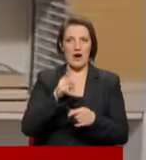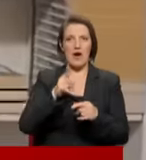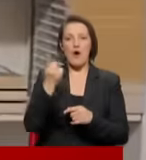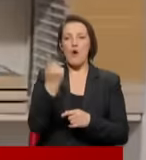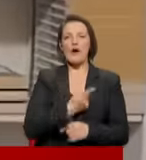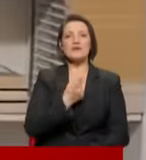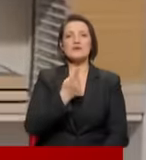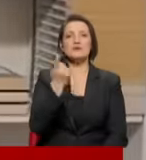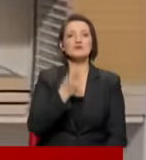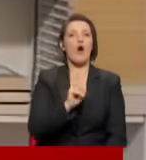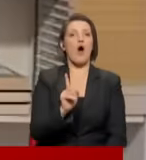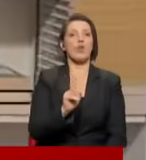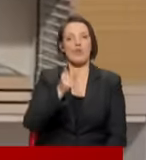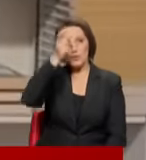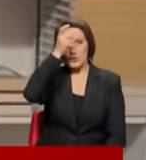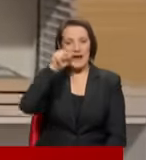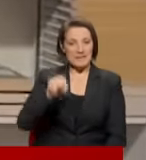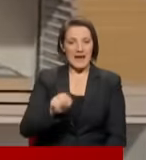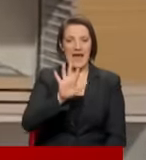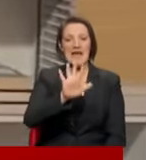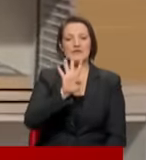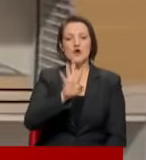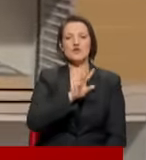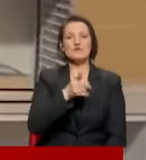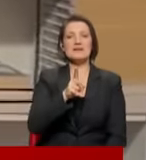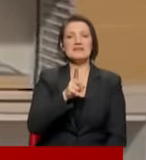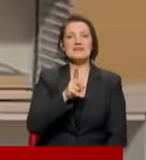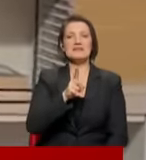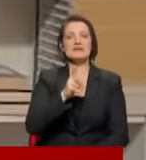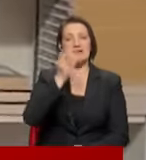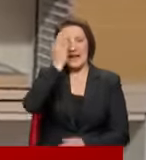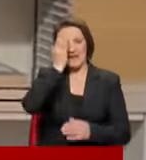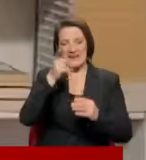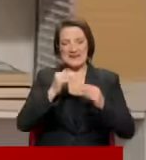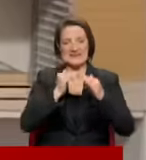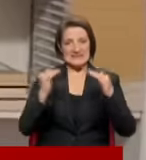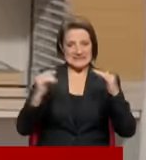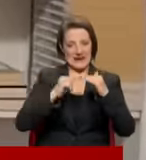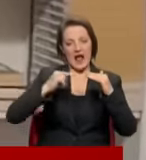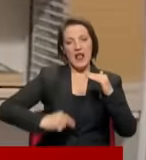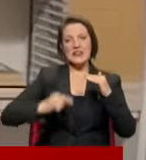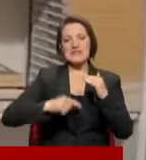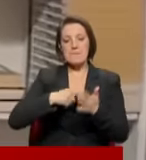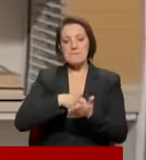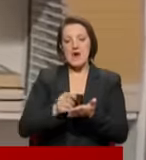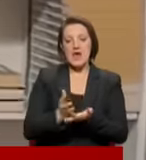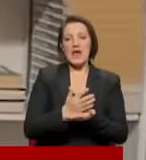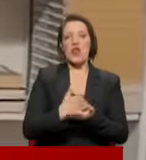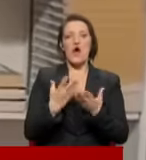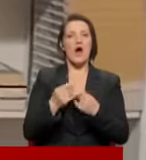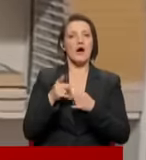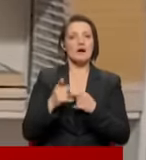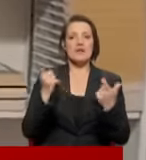oranı %10. Ülkemizde ise 54 bin lira olan yoksulluk sınırının altında geliri